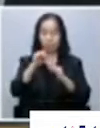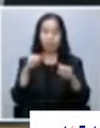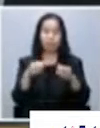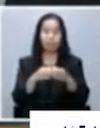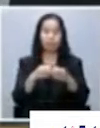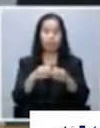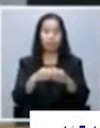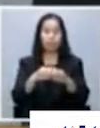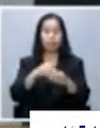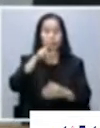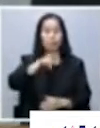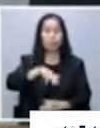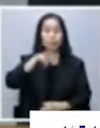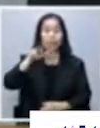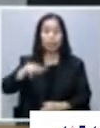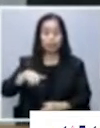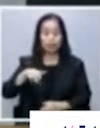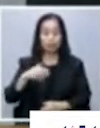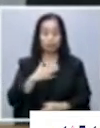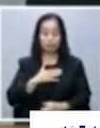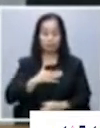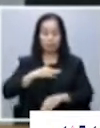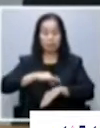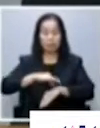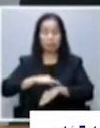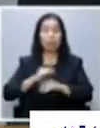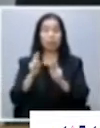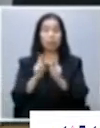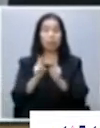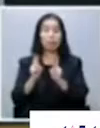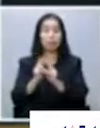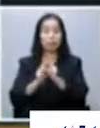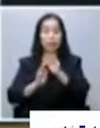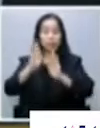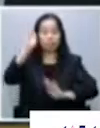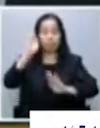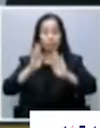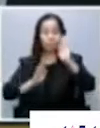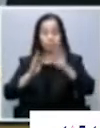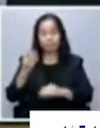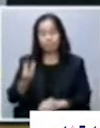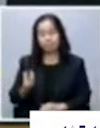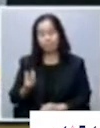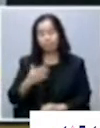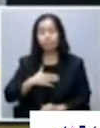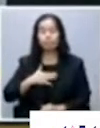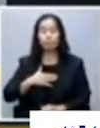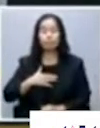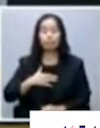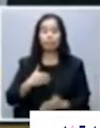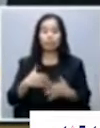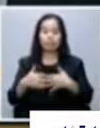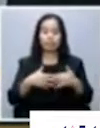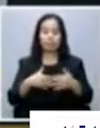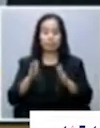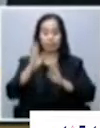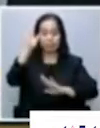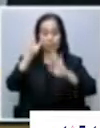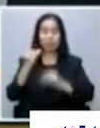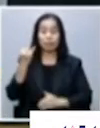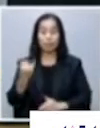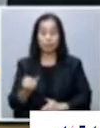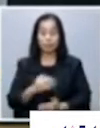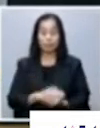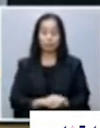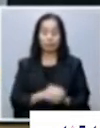ยในฐานะกรรมาธิการเสียงข้างน้อยต้องกราบเรียนต่อท่านประธานว่าในมาตรา10กระทรวงการต่างประเทศนั้นกระผม